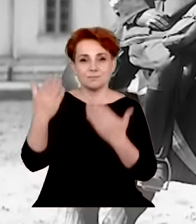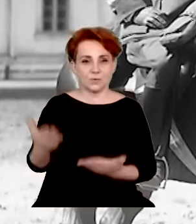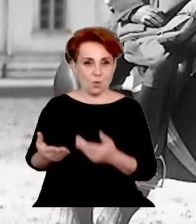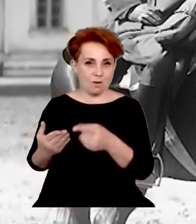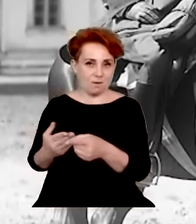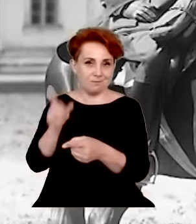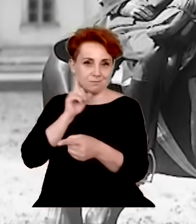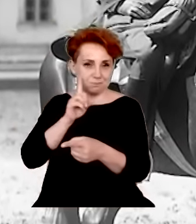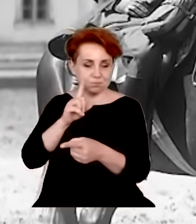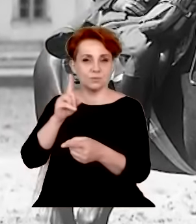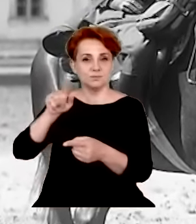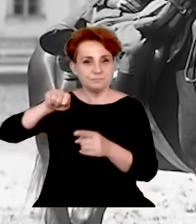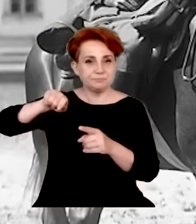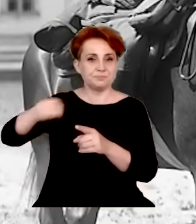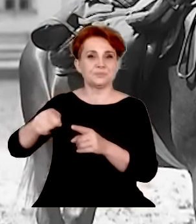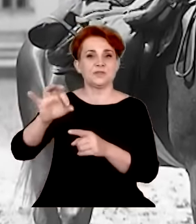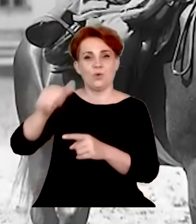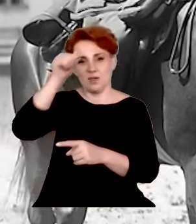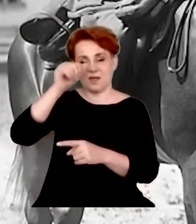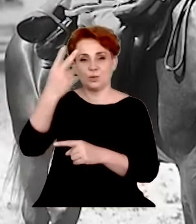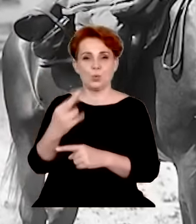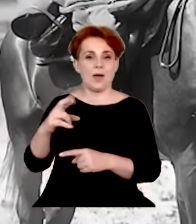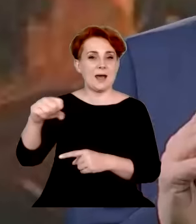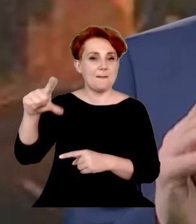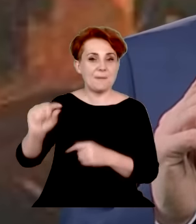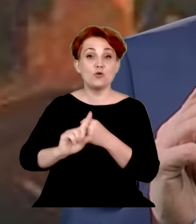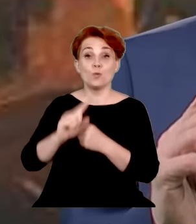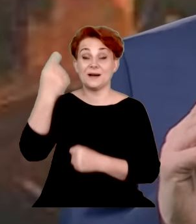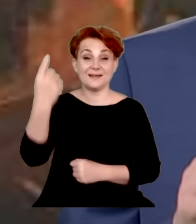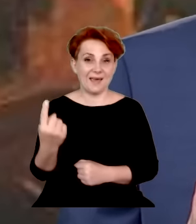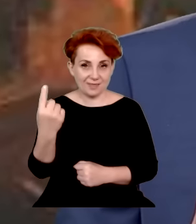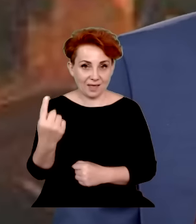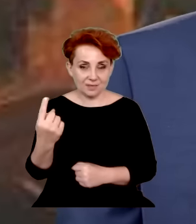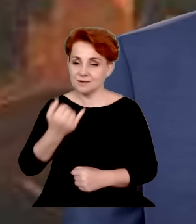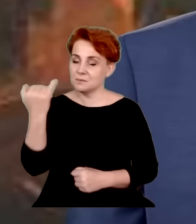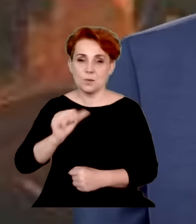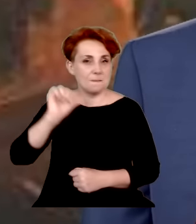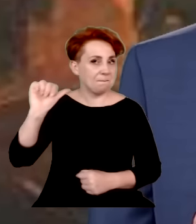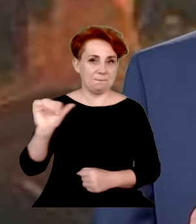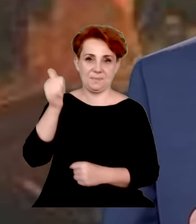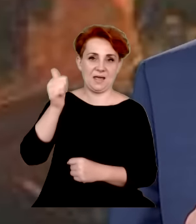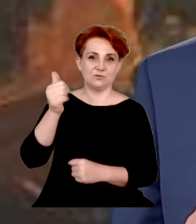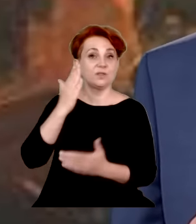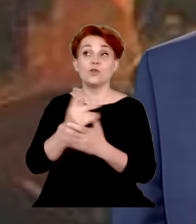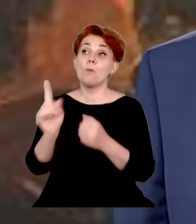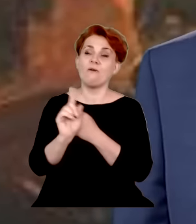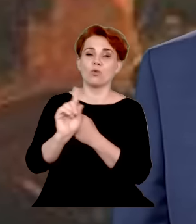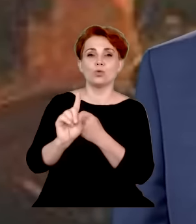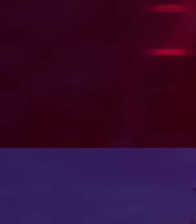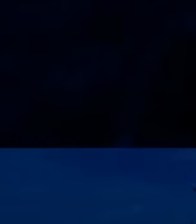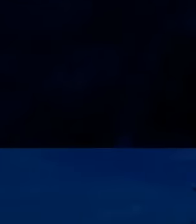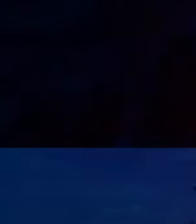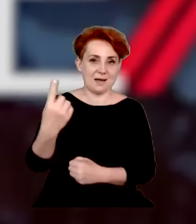zyskali swoją nazwę, w II Rzeczpospolitej nosili numer pierwszy i byli pierwsi, nie tylko z cyfry, elita polskiej